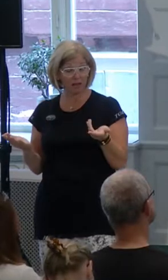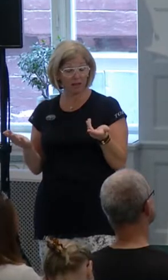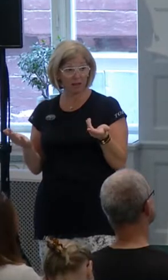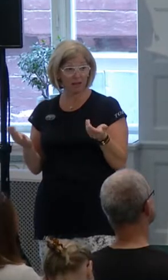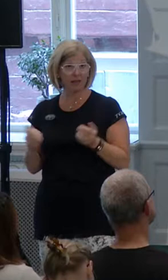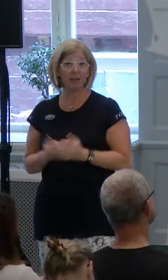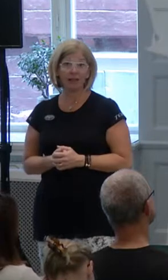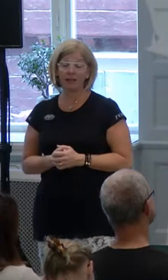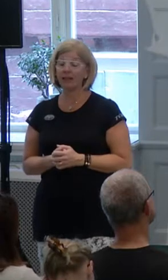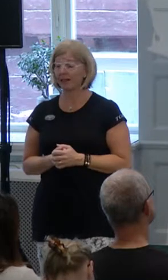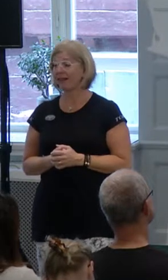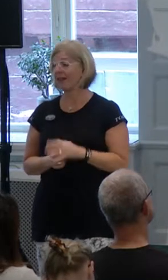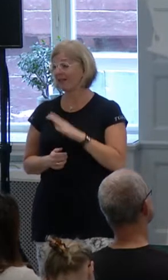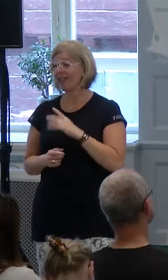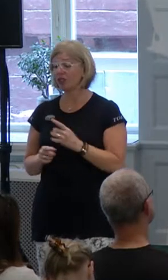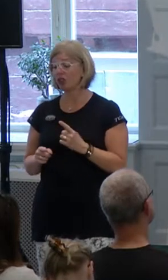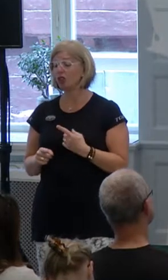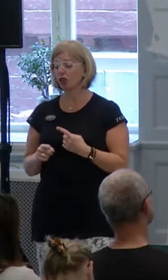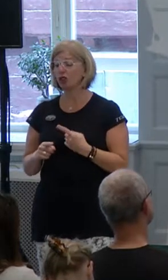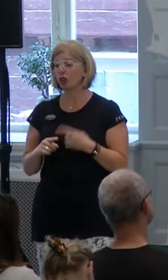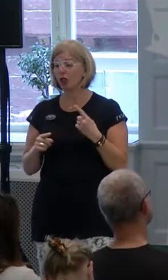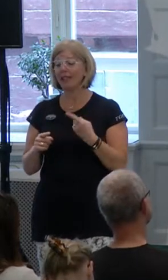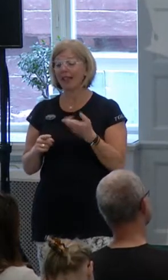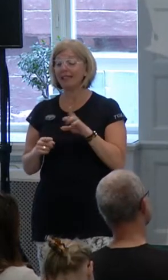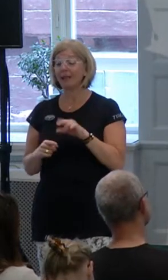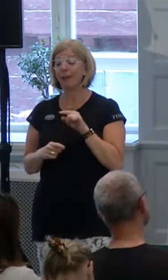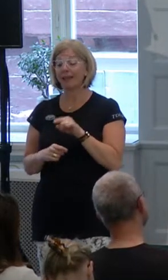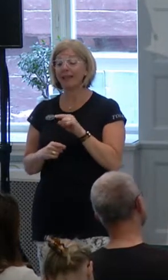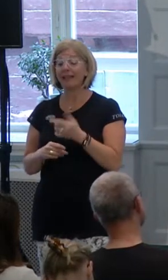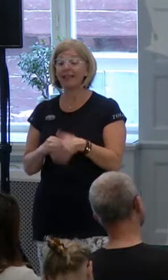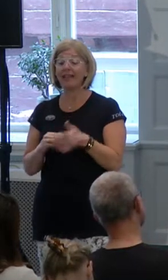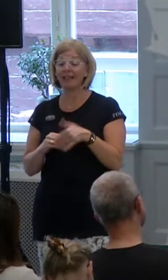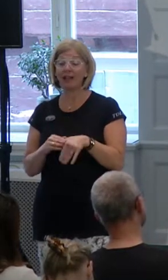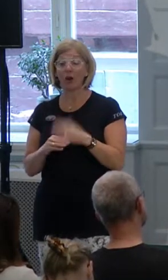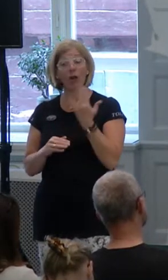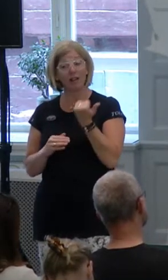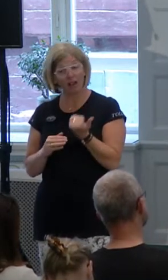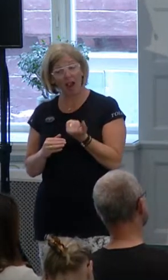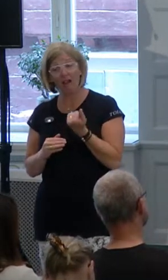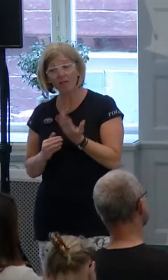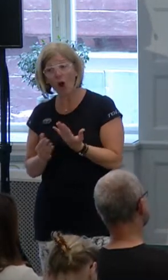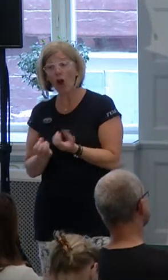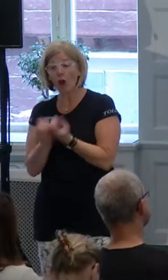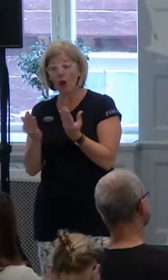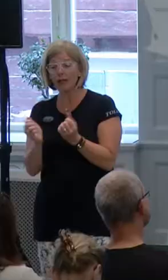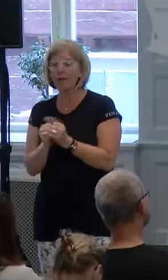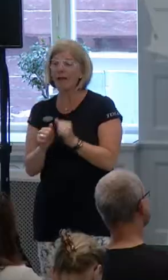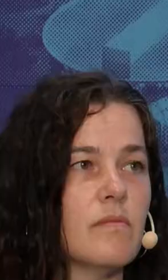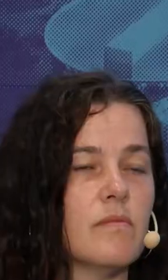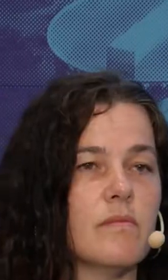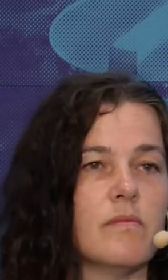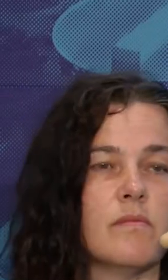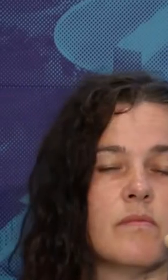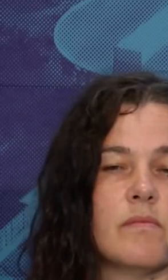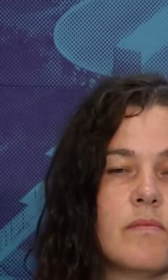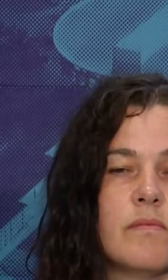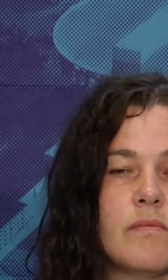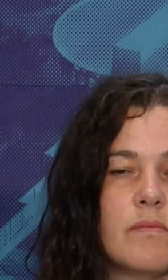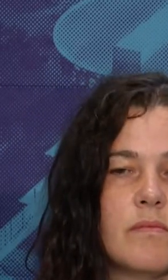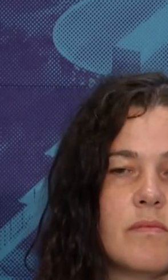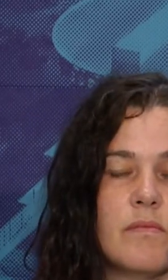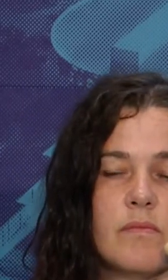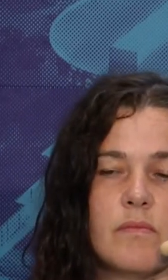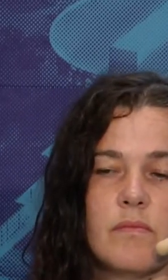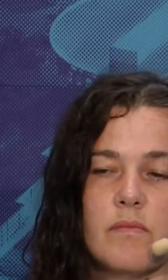ju tydliga exempel på det här redan, och där det kan vara lösningar, men man måste också vara medveten om riskerna där, och många